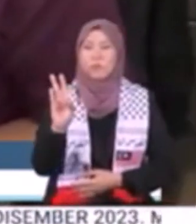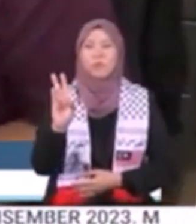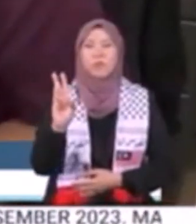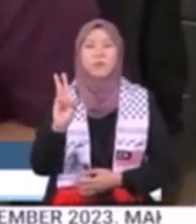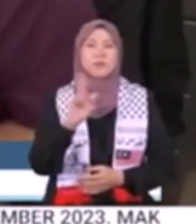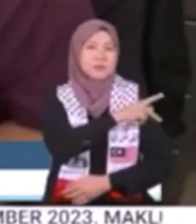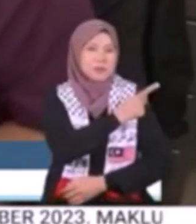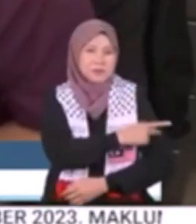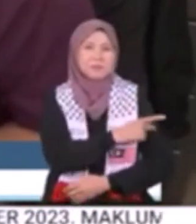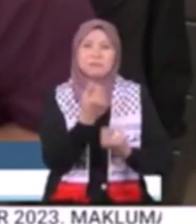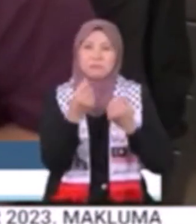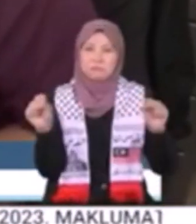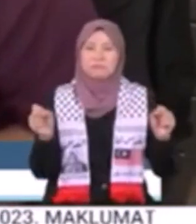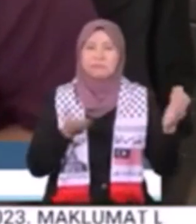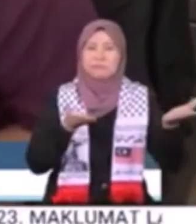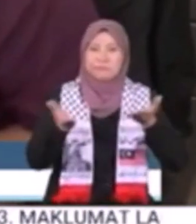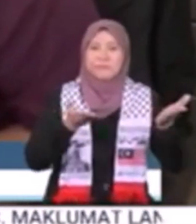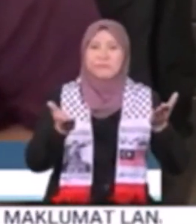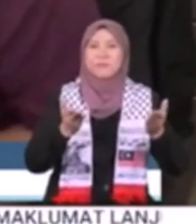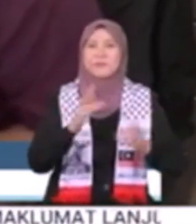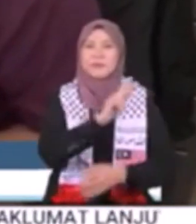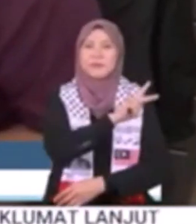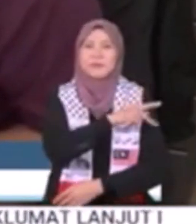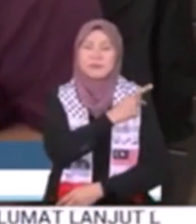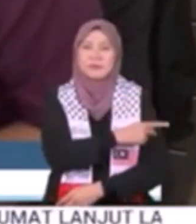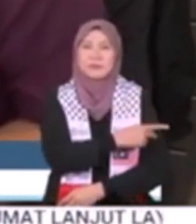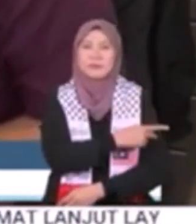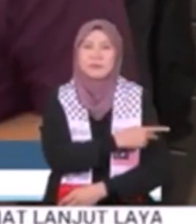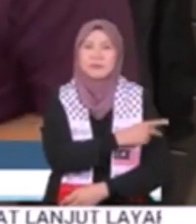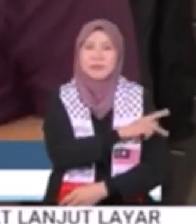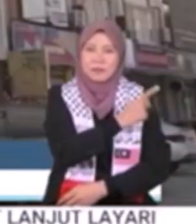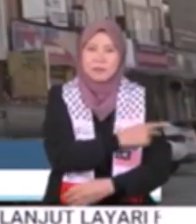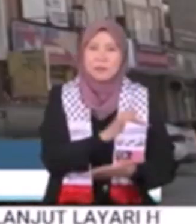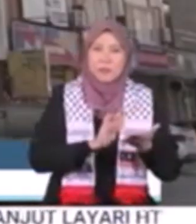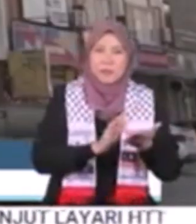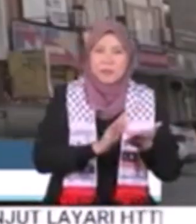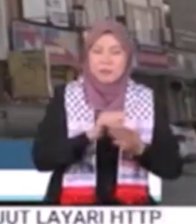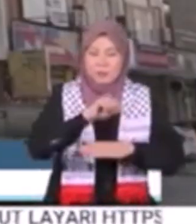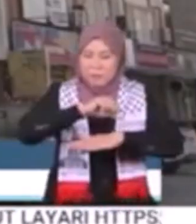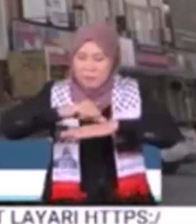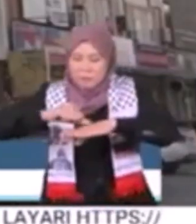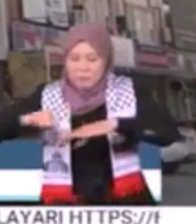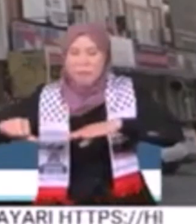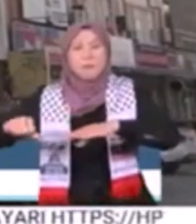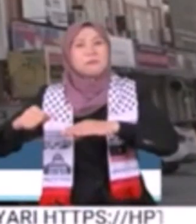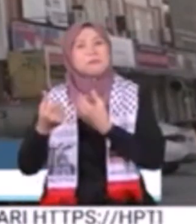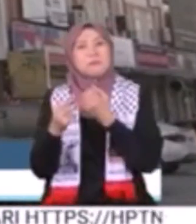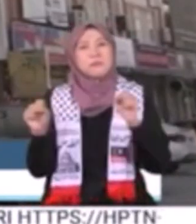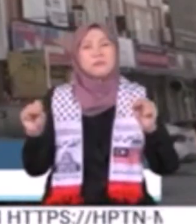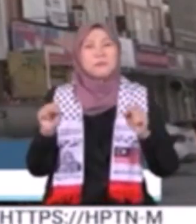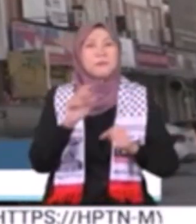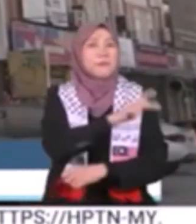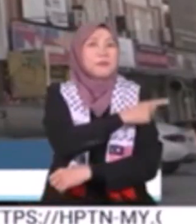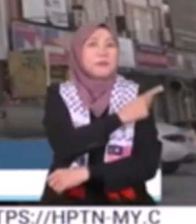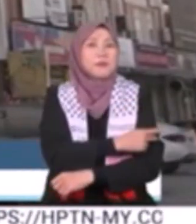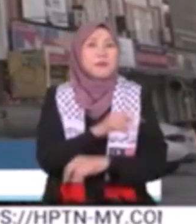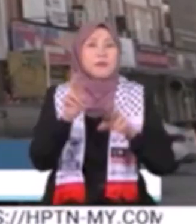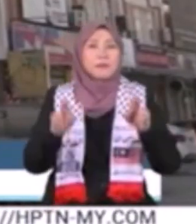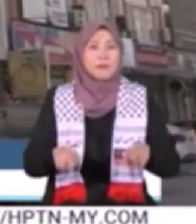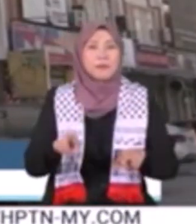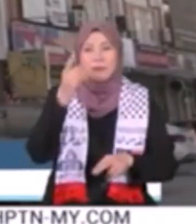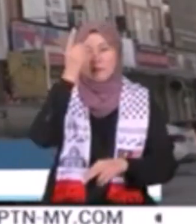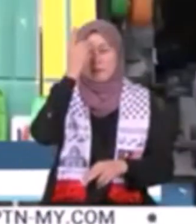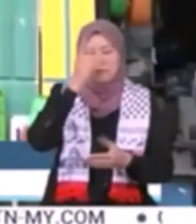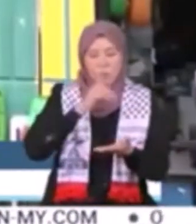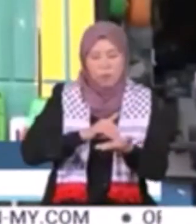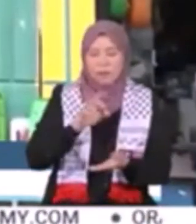terpilih bagi menyediakan skim perubatan madani, iaitu Klinik Perubatan dan Pembedahan Anura, Mediklinik Rakyat Dr. Naim